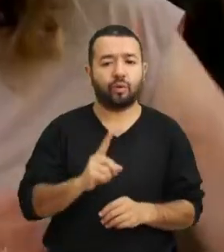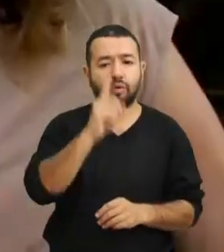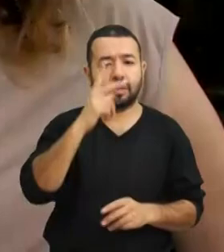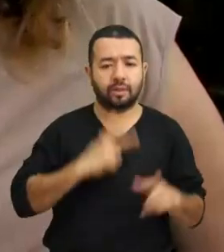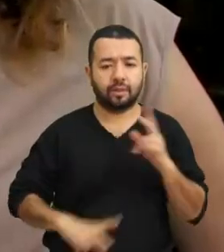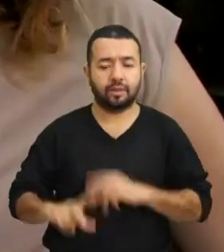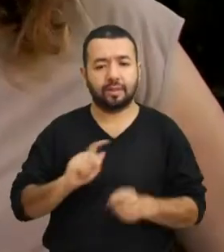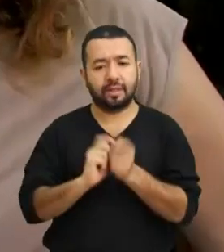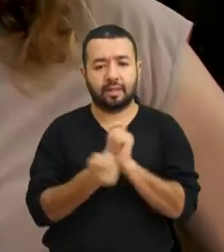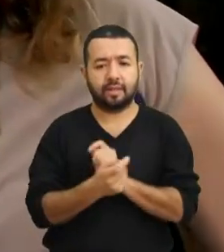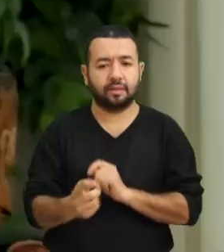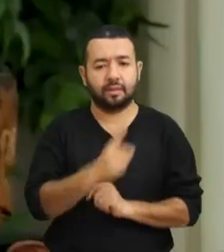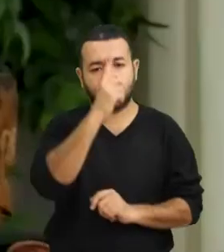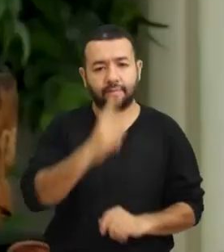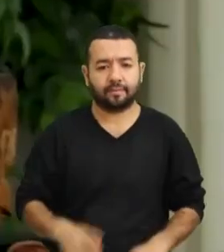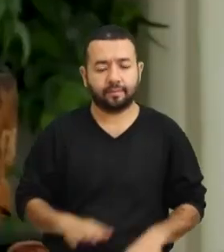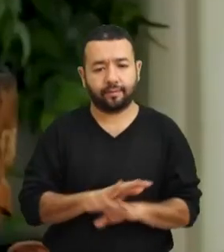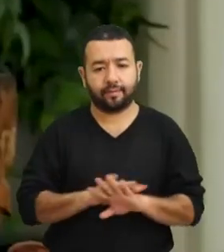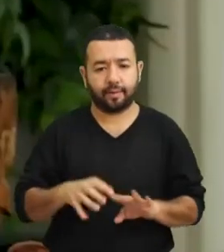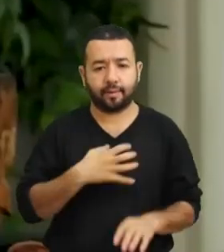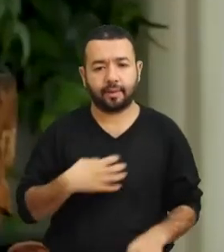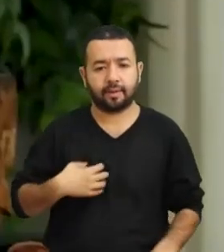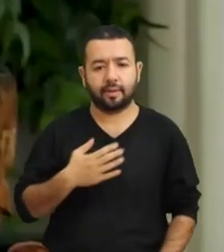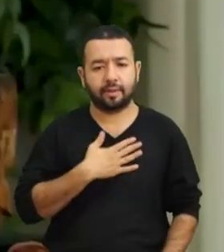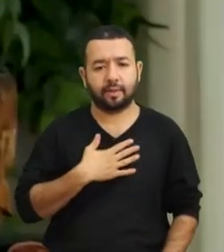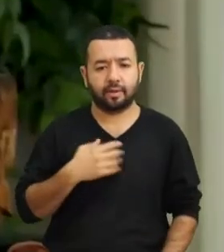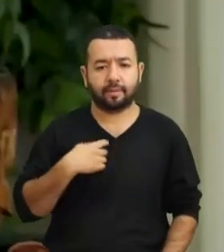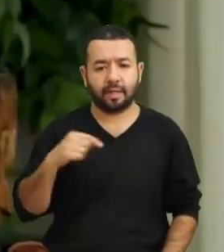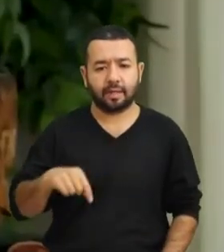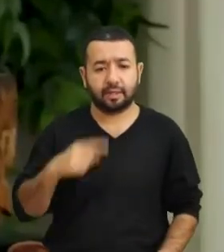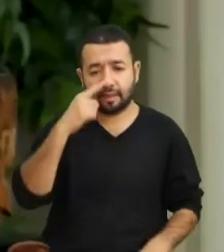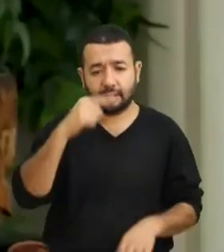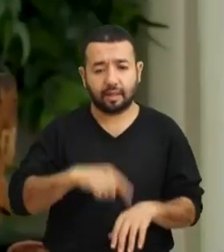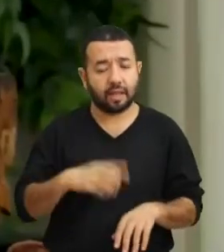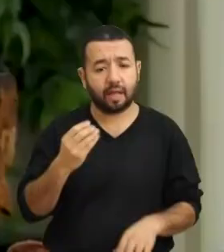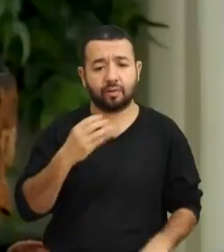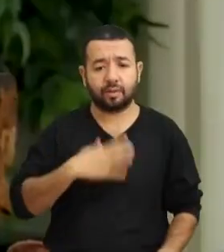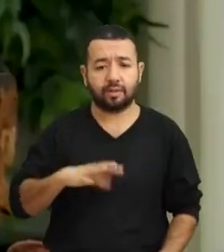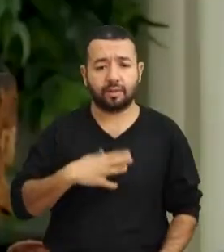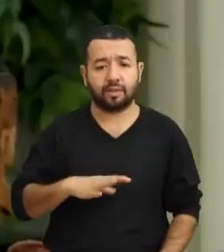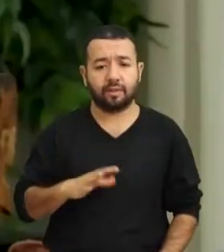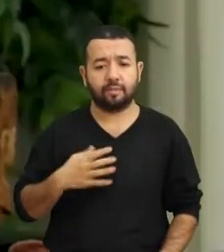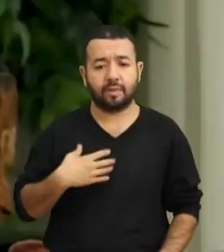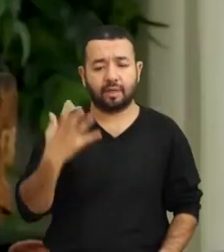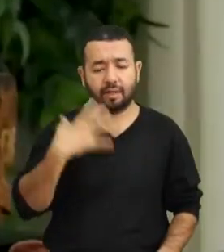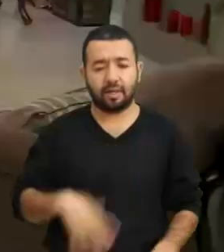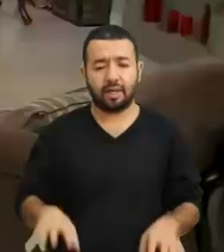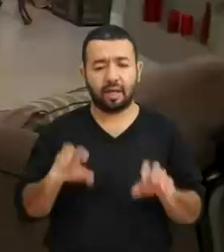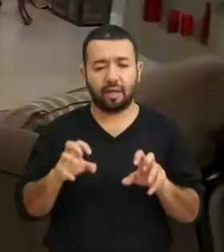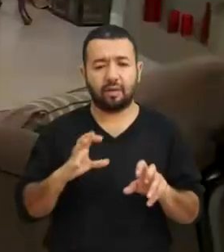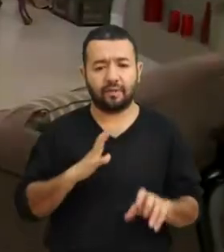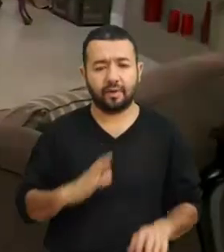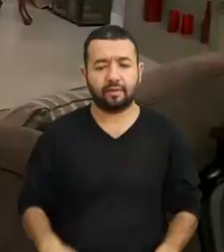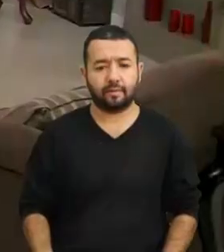da bir üstünü başını toparla. Hadi çocuğum. Tamam anneciğim sağ ol. Şu an inan bana en çok istediğim şey bu zaten. Her yerim o kadar çok ağrıyor ki.